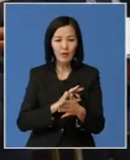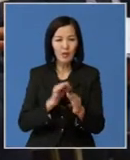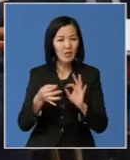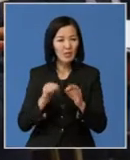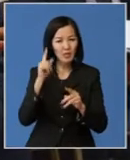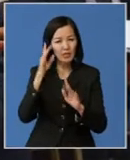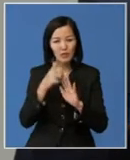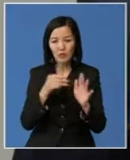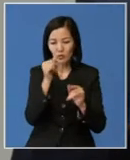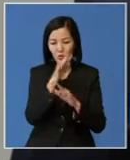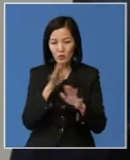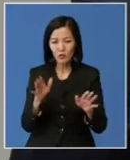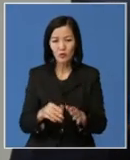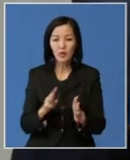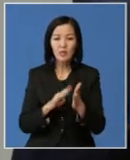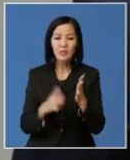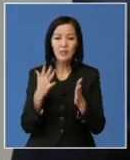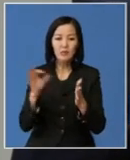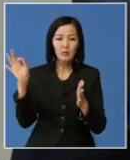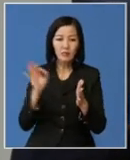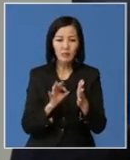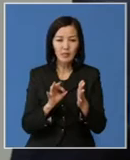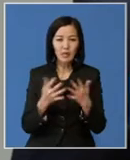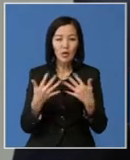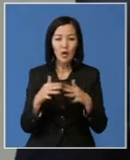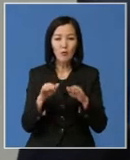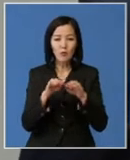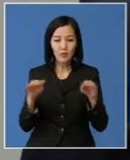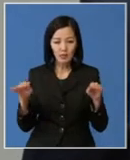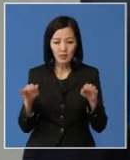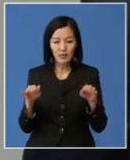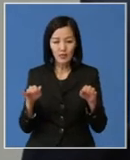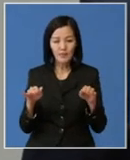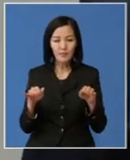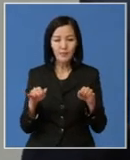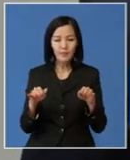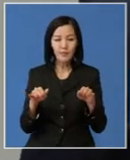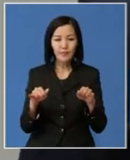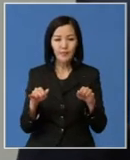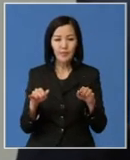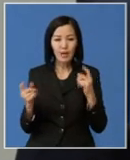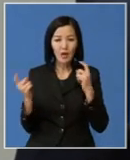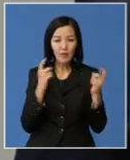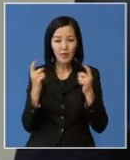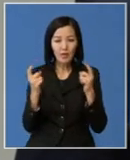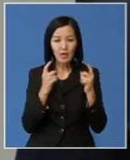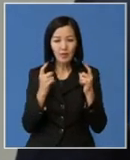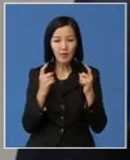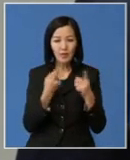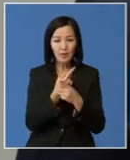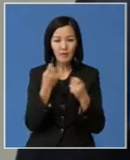егжей-тегжейлі түсінбепті. 85%-дан аса біздегілер ауылдық деңгейде. Сондықтан олардың хабар жеткенін